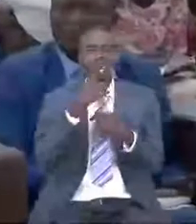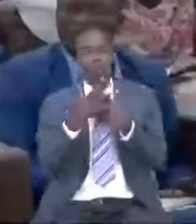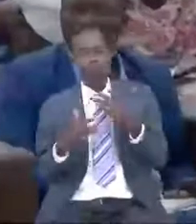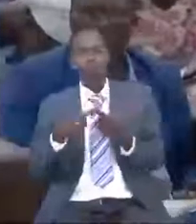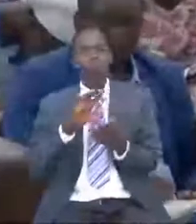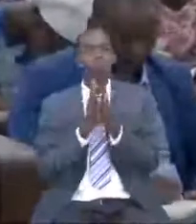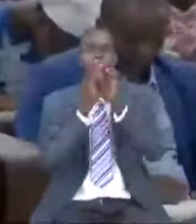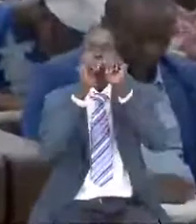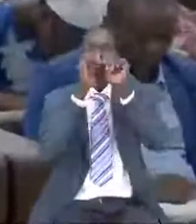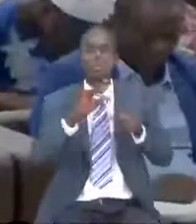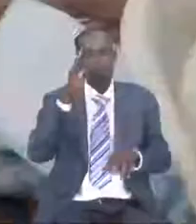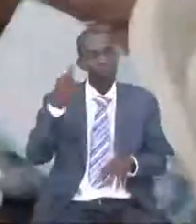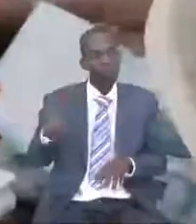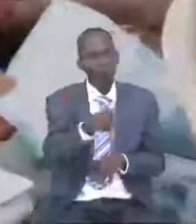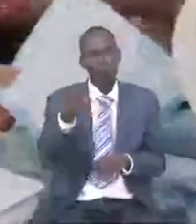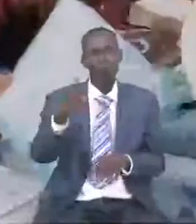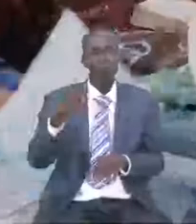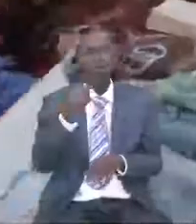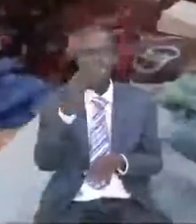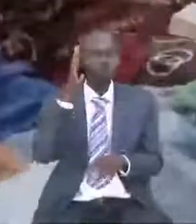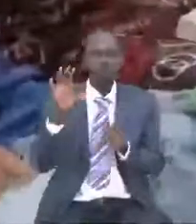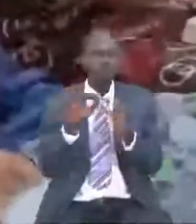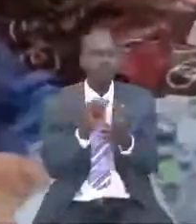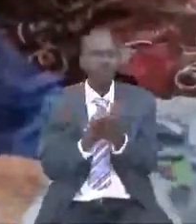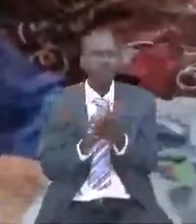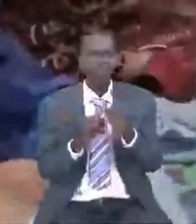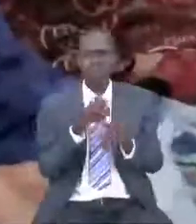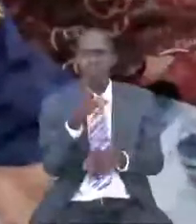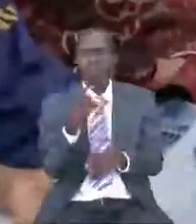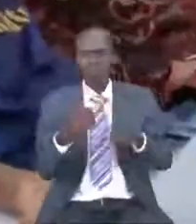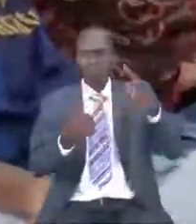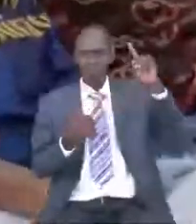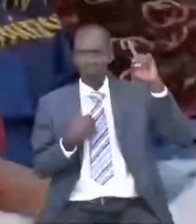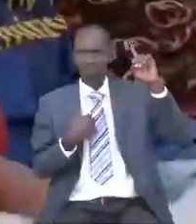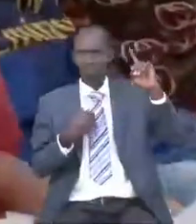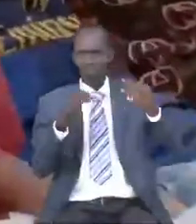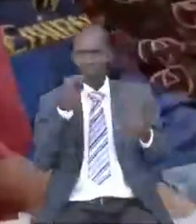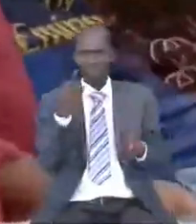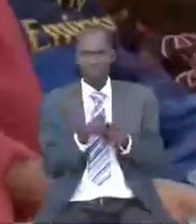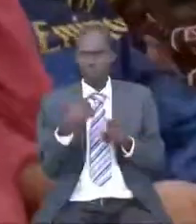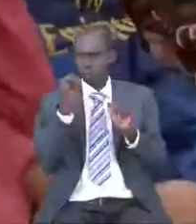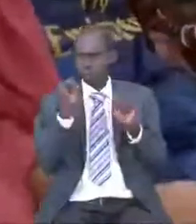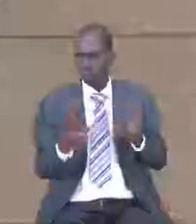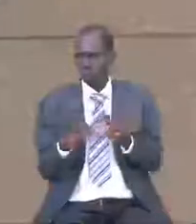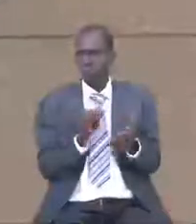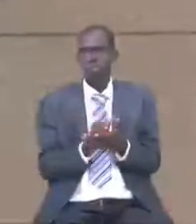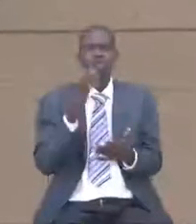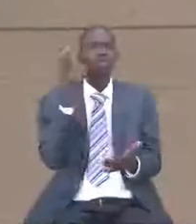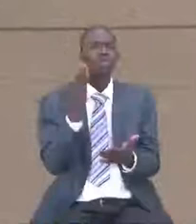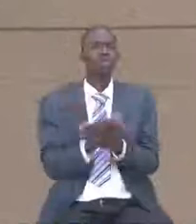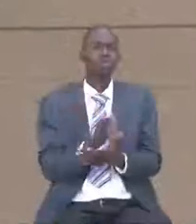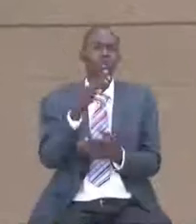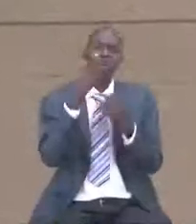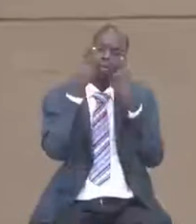cherche celui dont je parle là-bas. Je cherche cette soeur dont je parle là-bas. Où es-tu? Il faut effacer